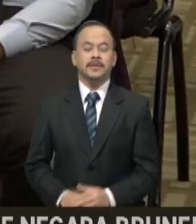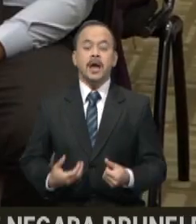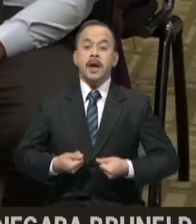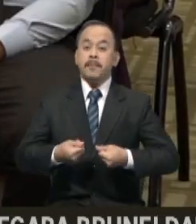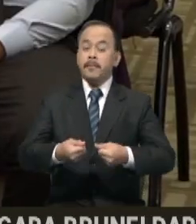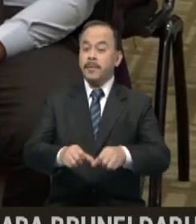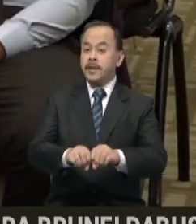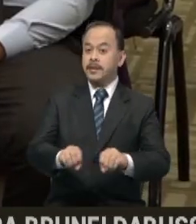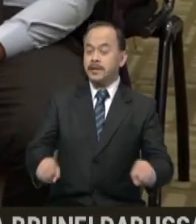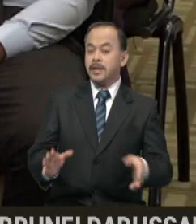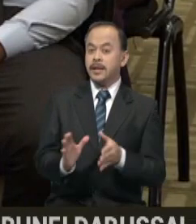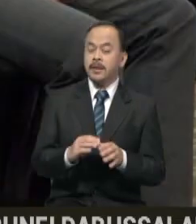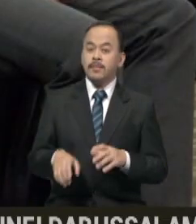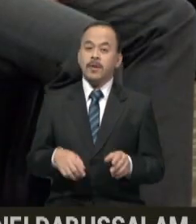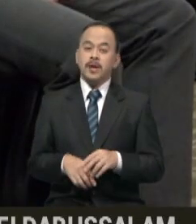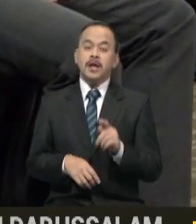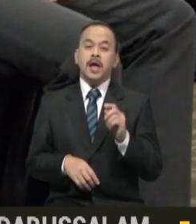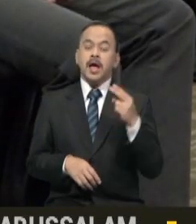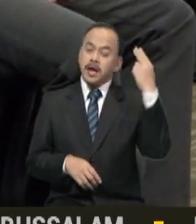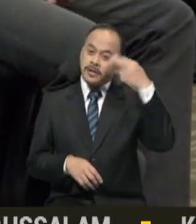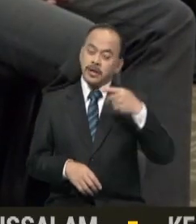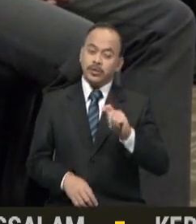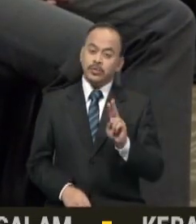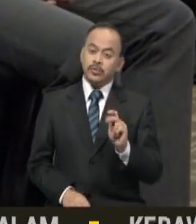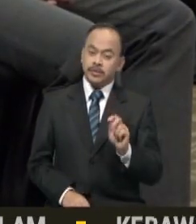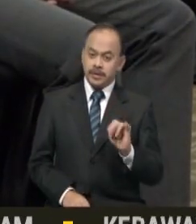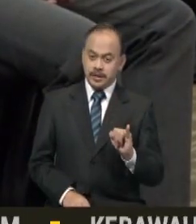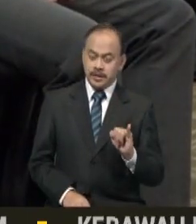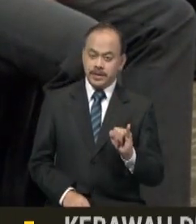Penyampaian sijil disempurnakan oleh Dayang Haji Tutiati binti